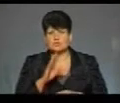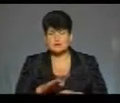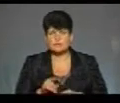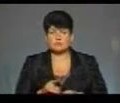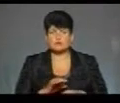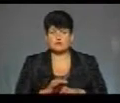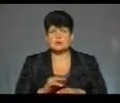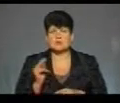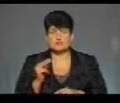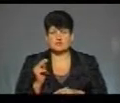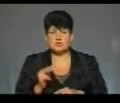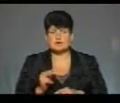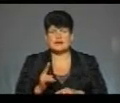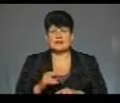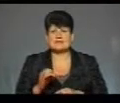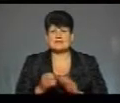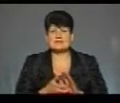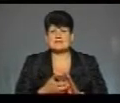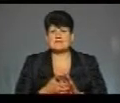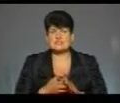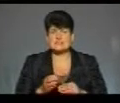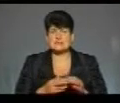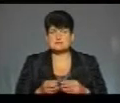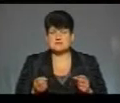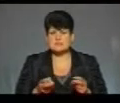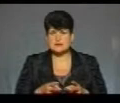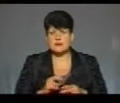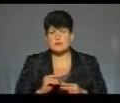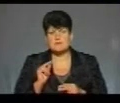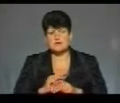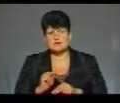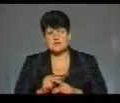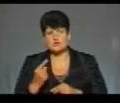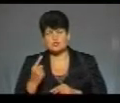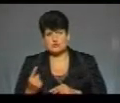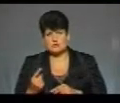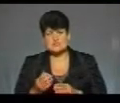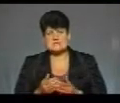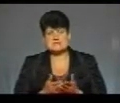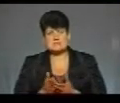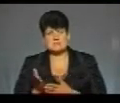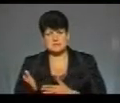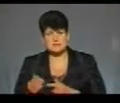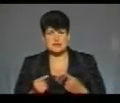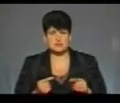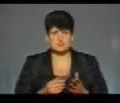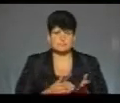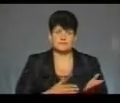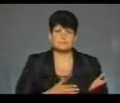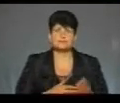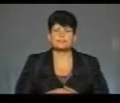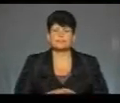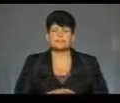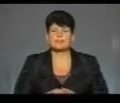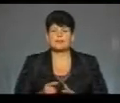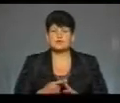проходять періодично навчання дефіцитних спеціалістів, тобто перевчає хлопців з однієї військово-облікової спеціальності на іншу, в якій є потреба. Чи